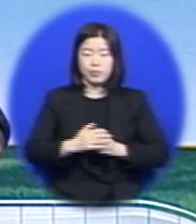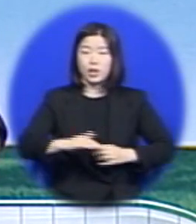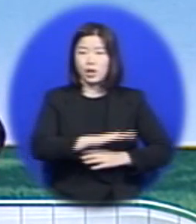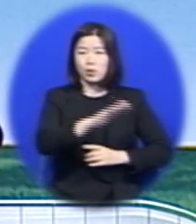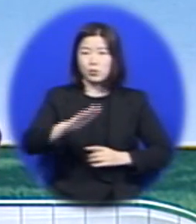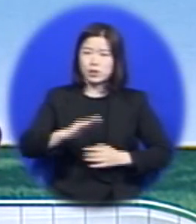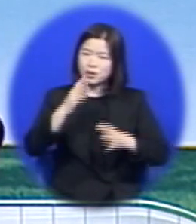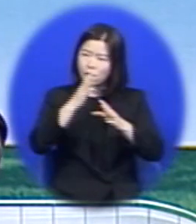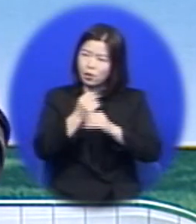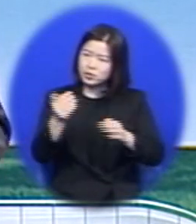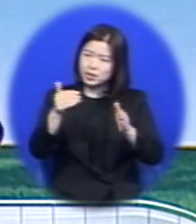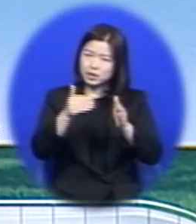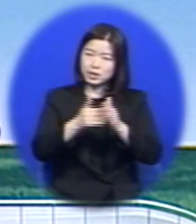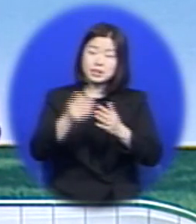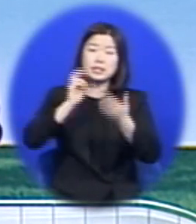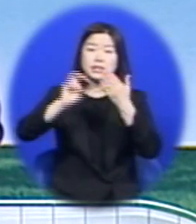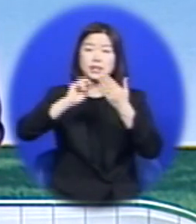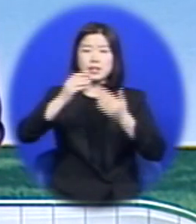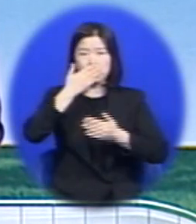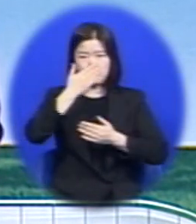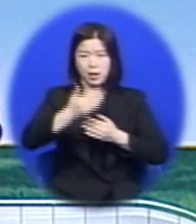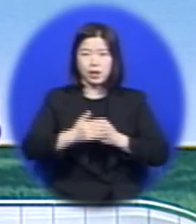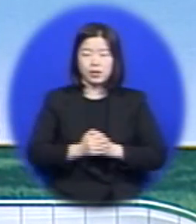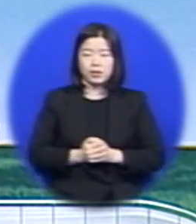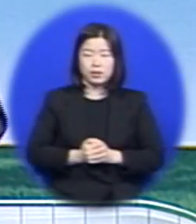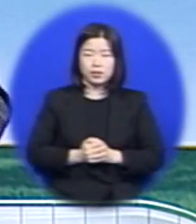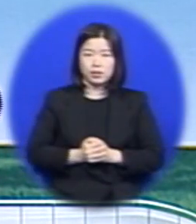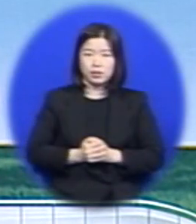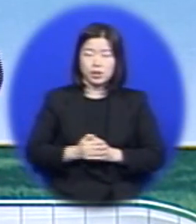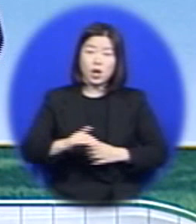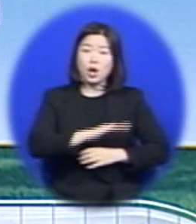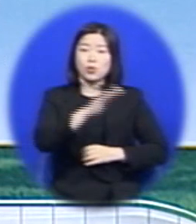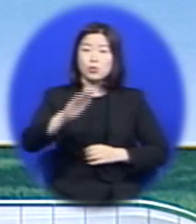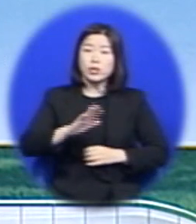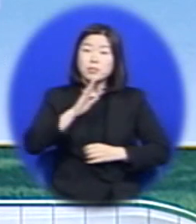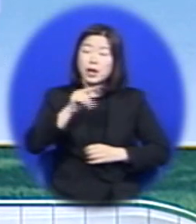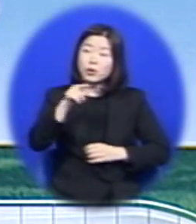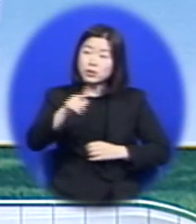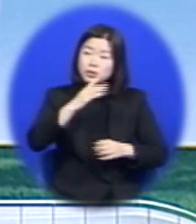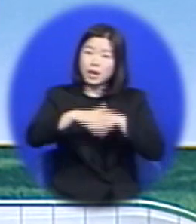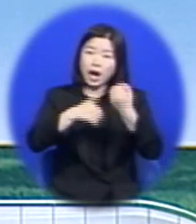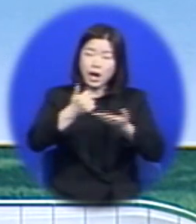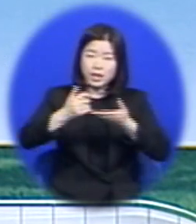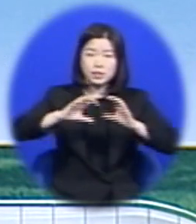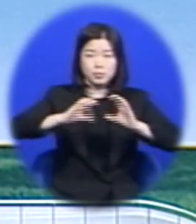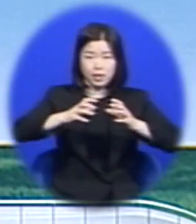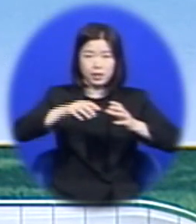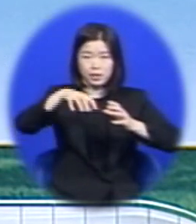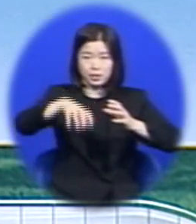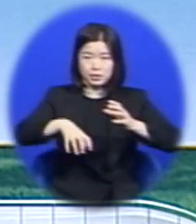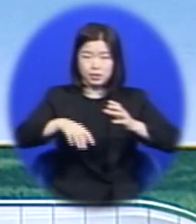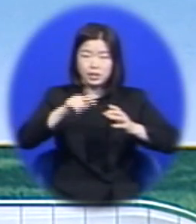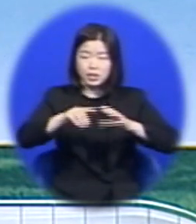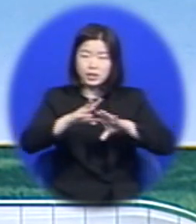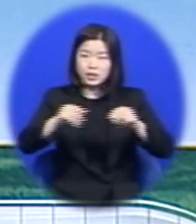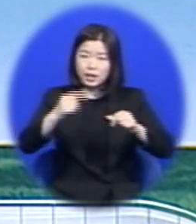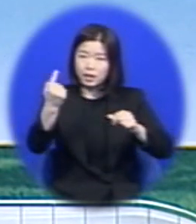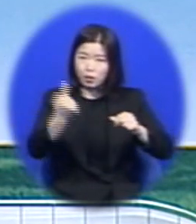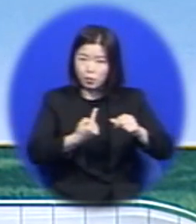우리는 언제까지든지 찬양할 수 있습니다. 우리는 바로 그 하나님의 나라에서 이 땅에